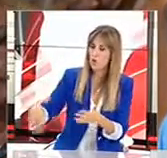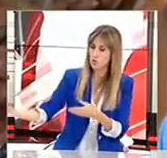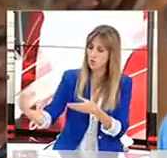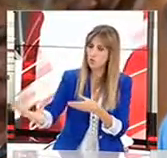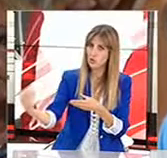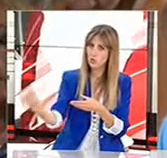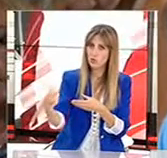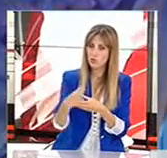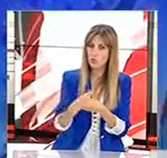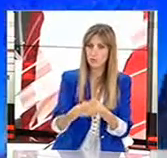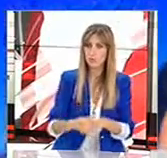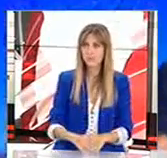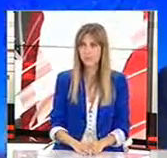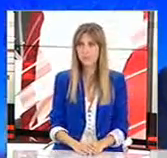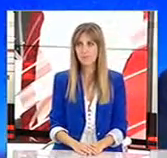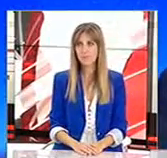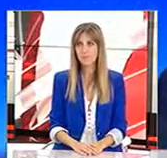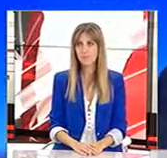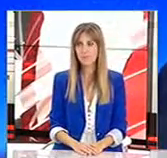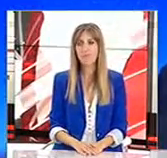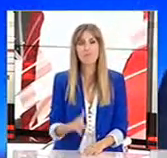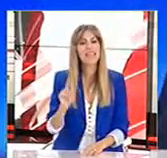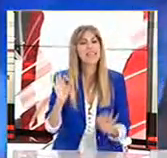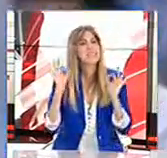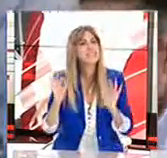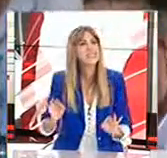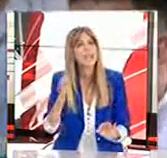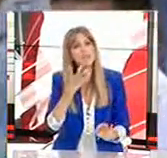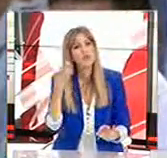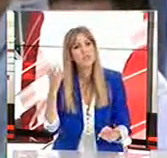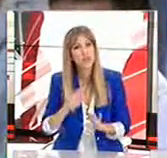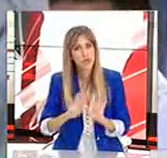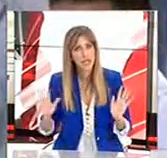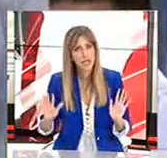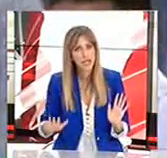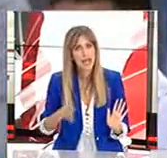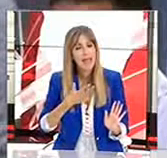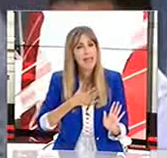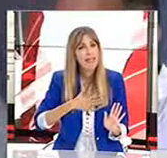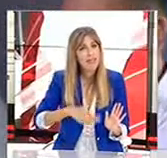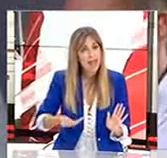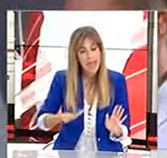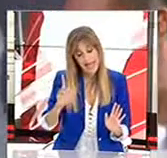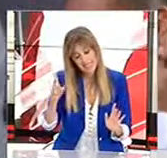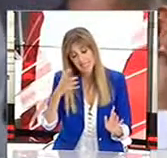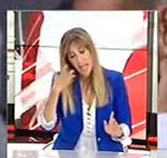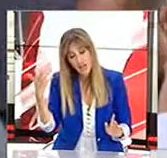Αναφέρεστε στον μεσαίο χώρο ή στο πολιτικό κέντρο, διότι είναι δύο διαφορετικά πράγματα. Θα σας απαντήσω και για τα